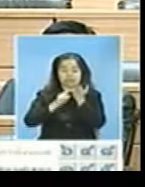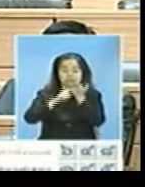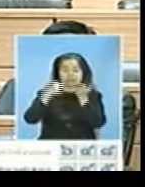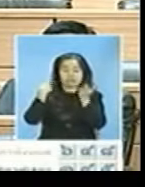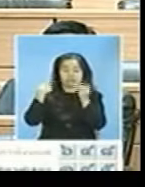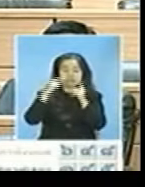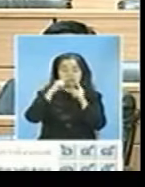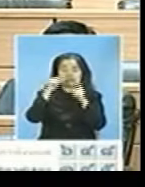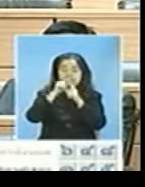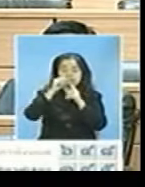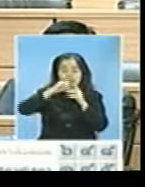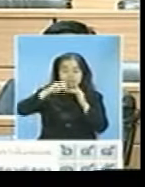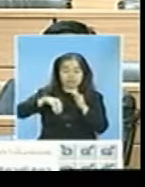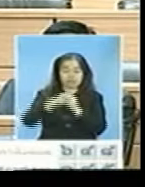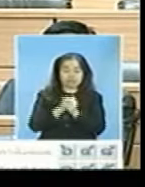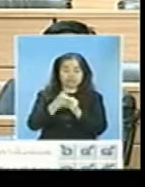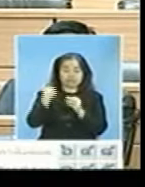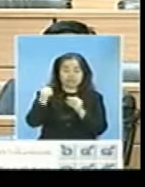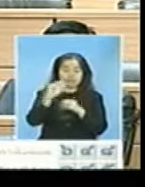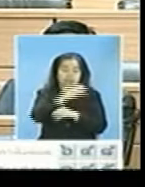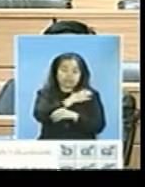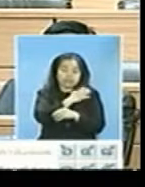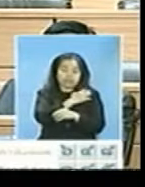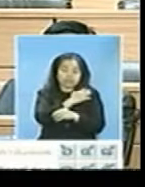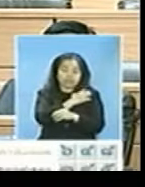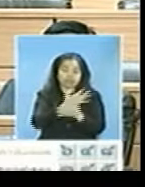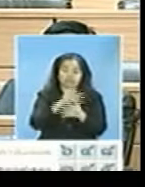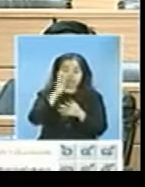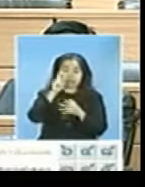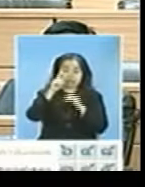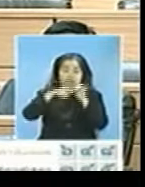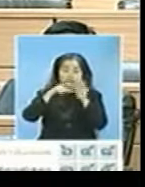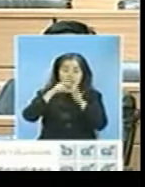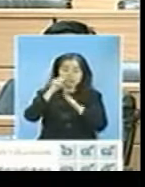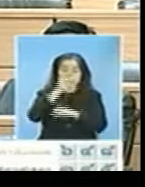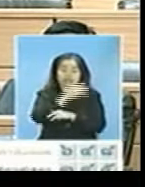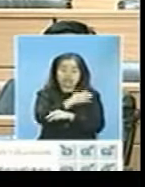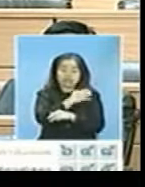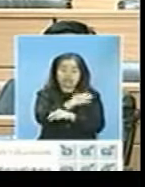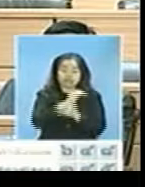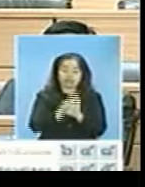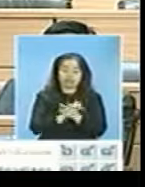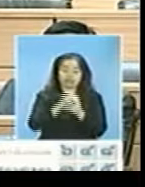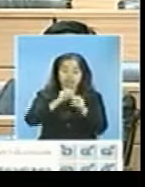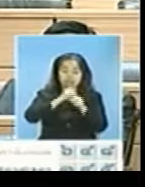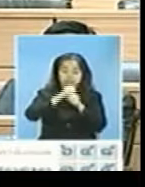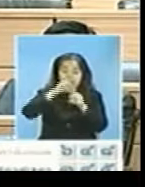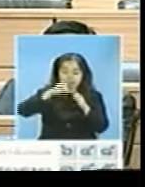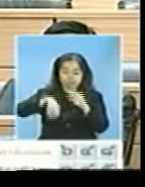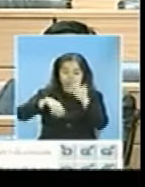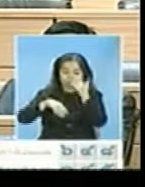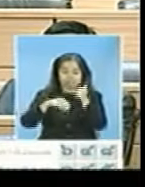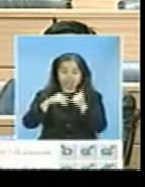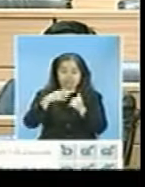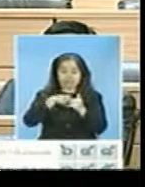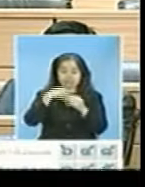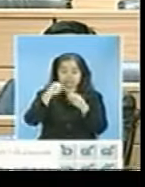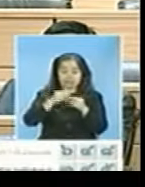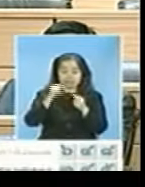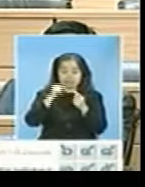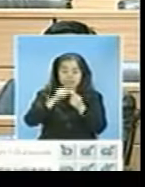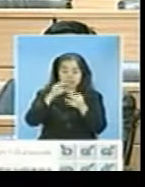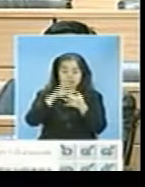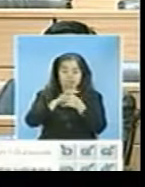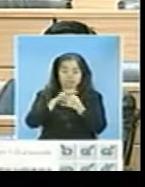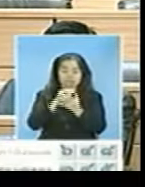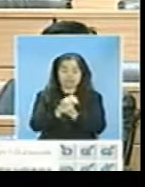าข้าราชการซึ่งมีตำแหน่งหรือเงินเดือนประจำออกเพราะมีความประสงค์ที่จะให้ข้าราชการ